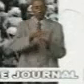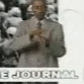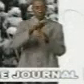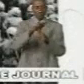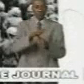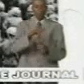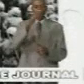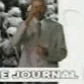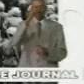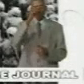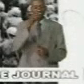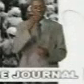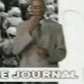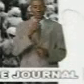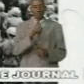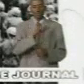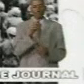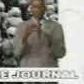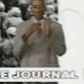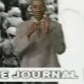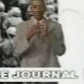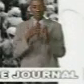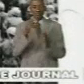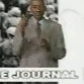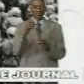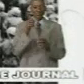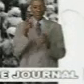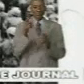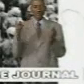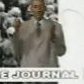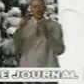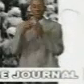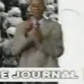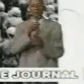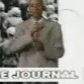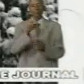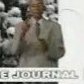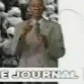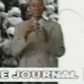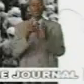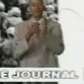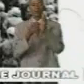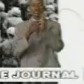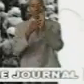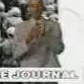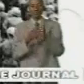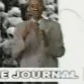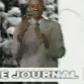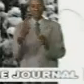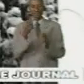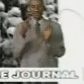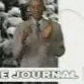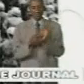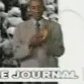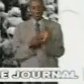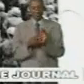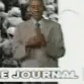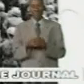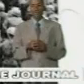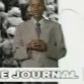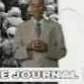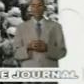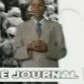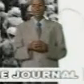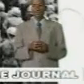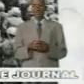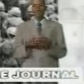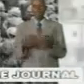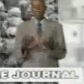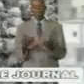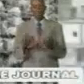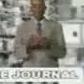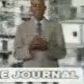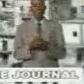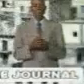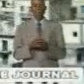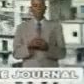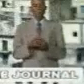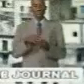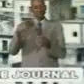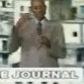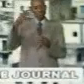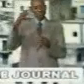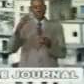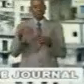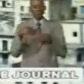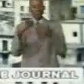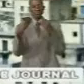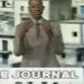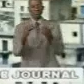de 1821 à 1827. En 1829, le sultan est contraint d'accorder l'autonomie à la Grèce